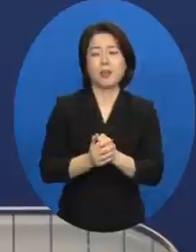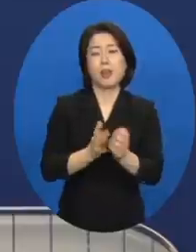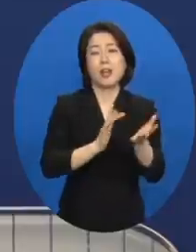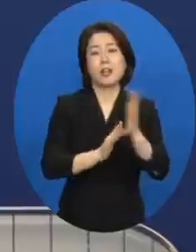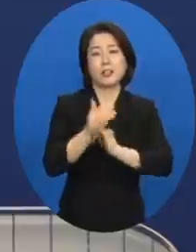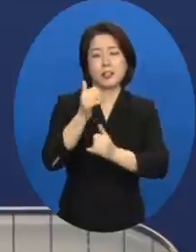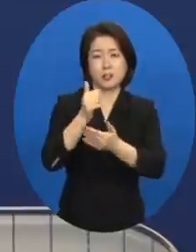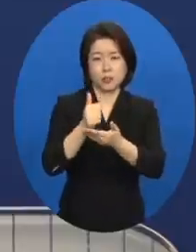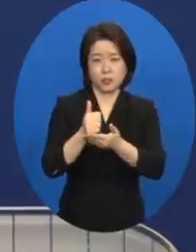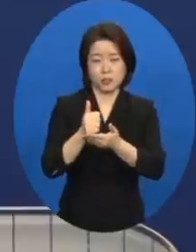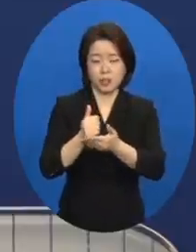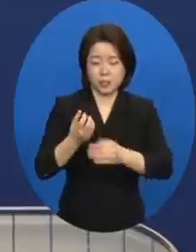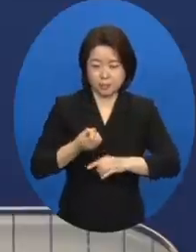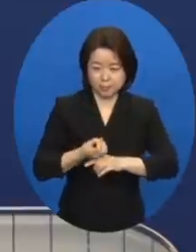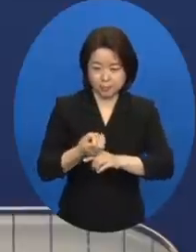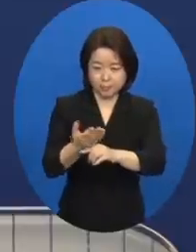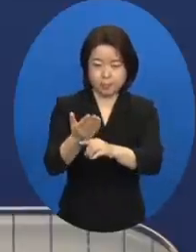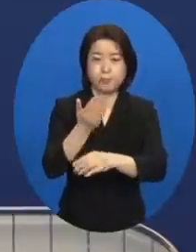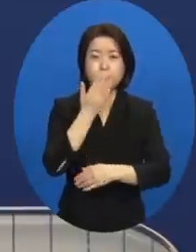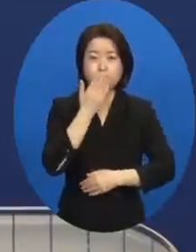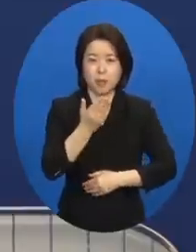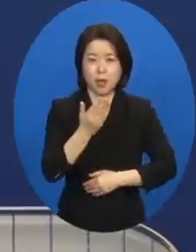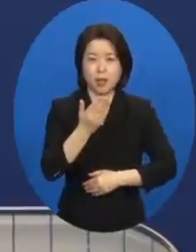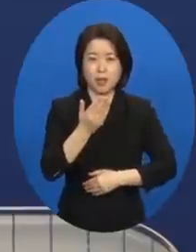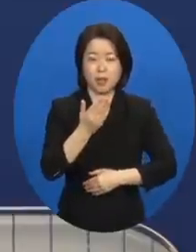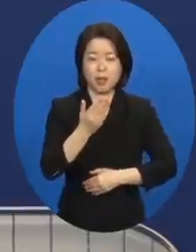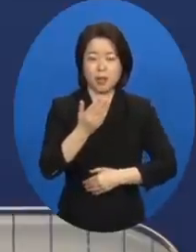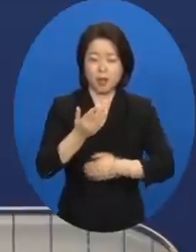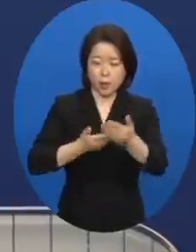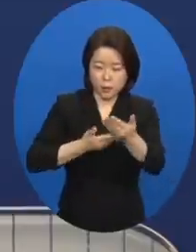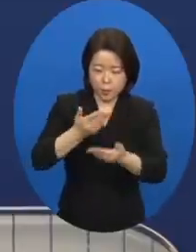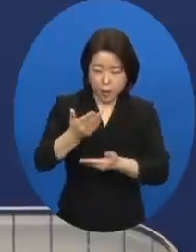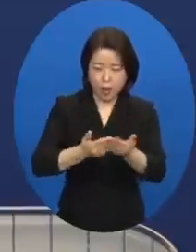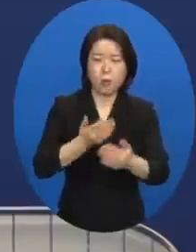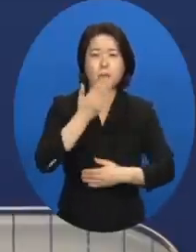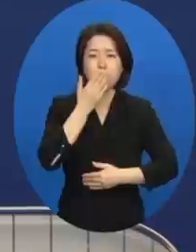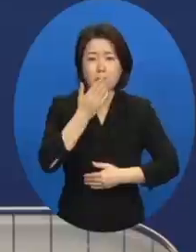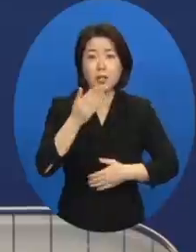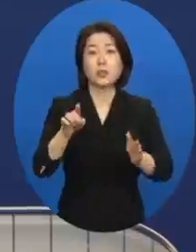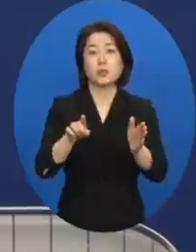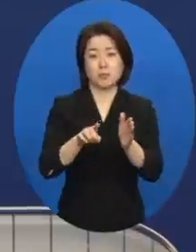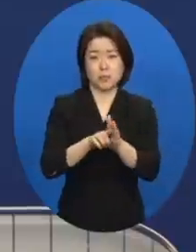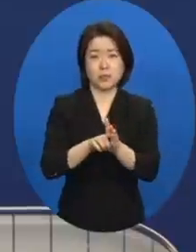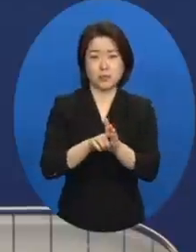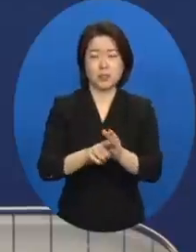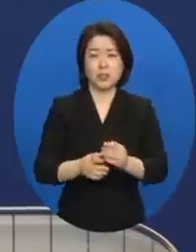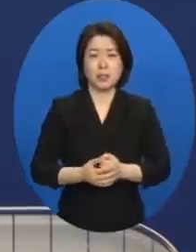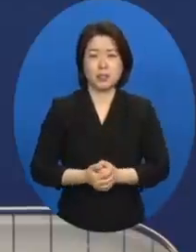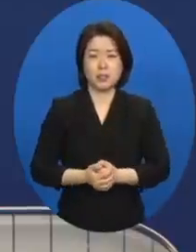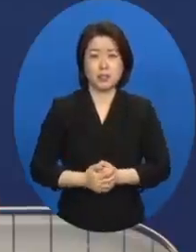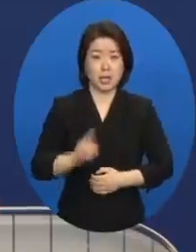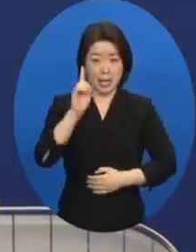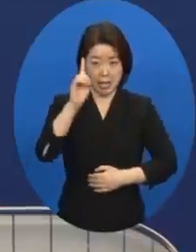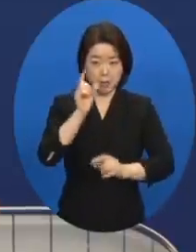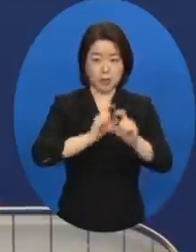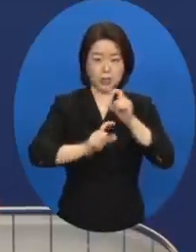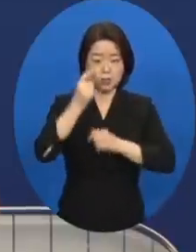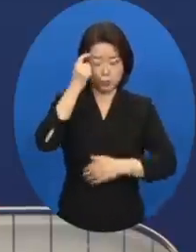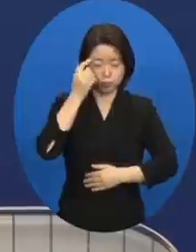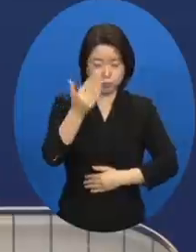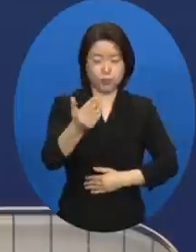예수님을 전할 수 있고 나눌 수 있었다고 믿습니다. 한 번만 더